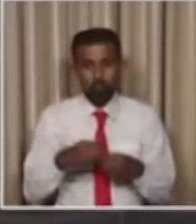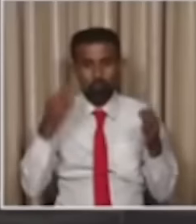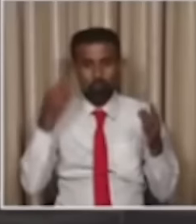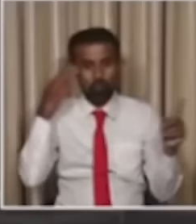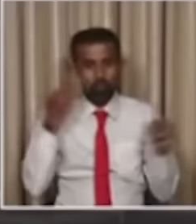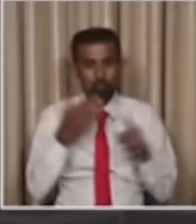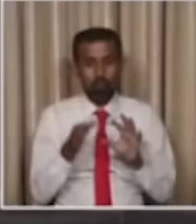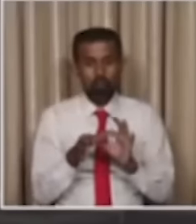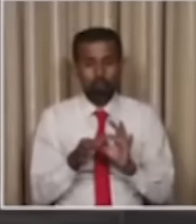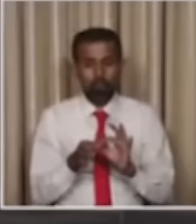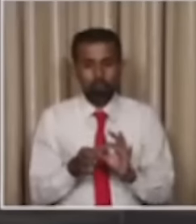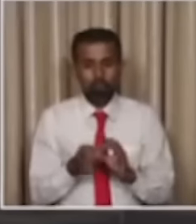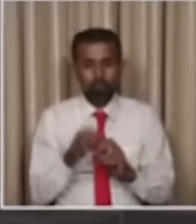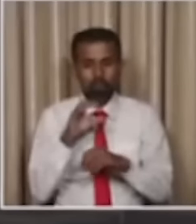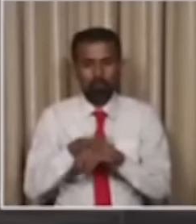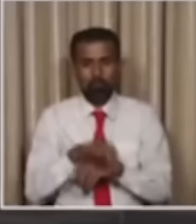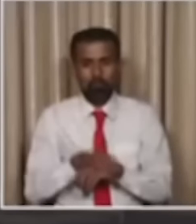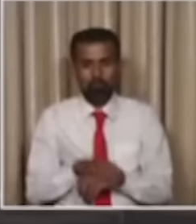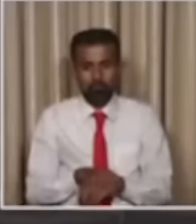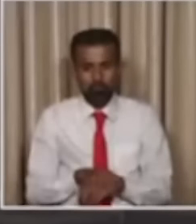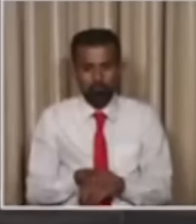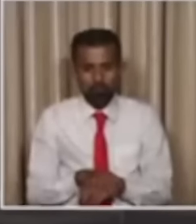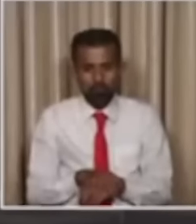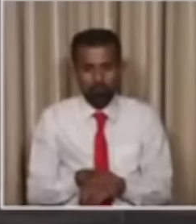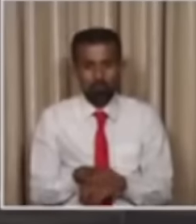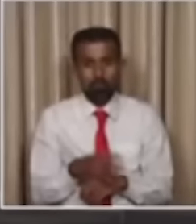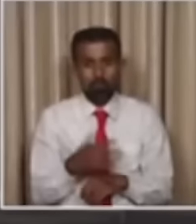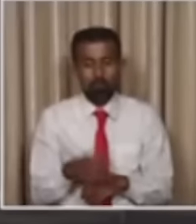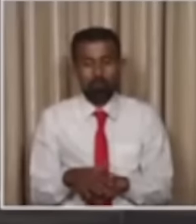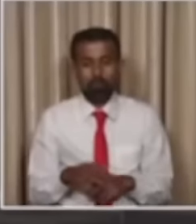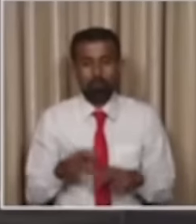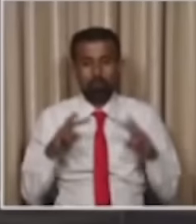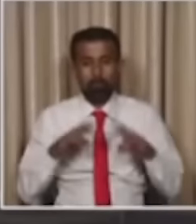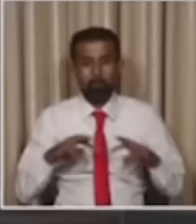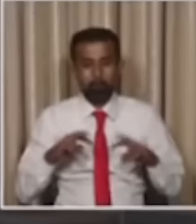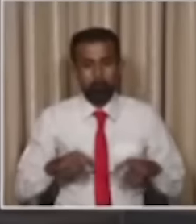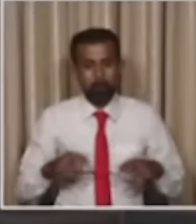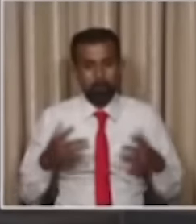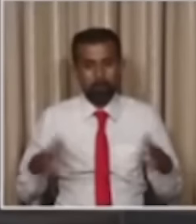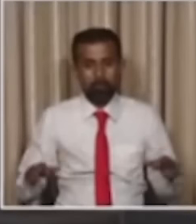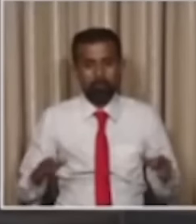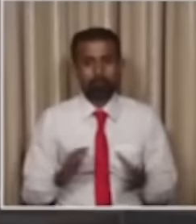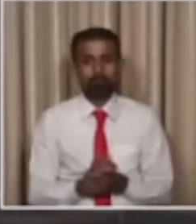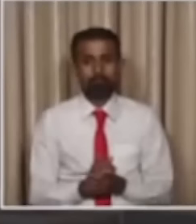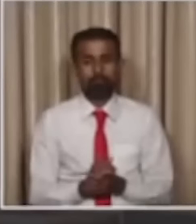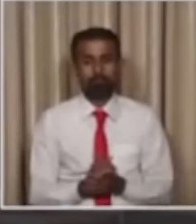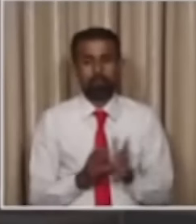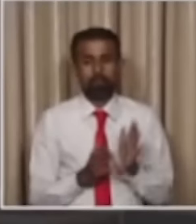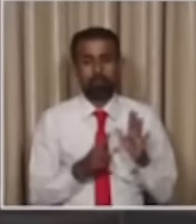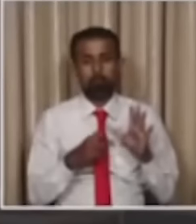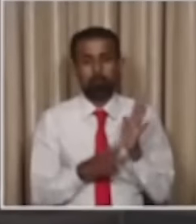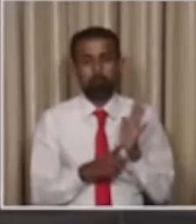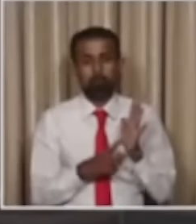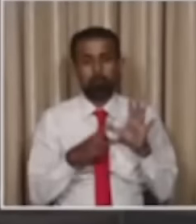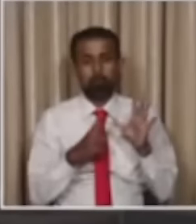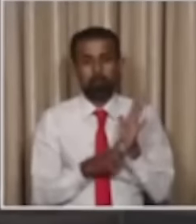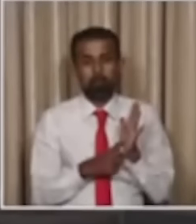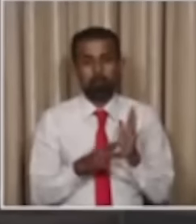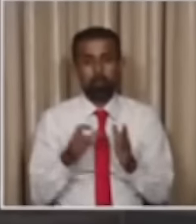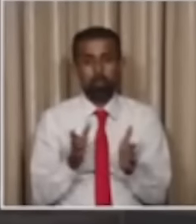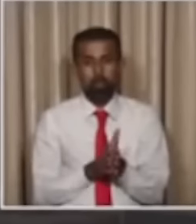ඇති සම්බන්ධතාවය අනාවරණය කර ගැනීම සඳහා විමර්ශන සිදු කර ඇත. මලල්ගොඩ කමිටු නිර්දේශ